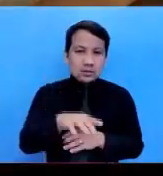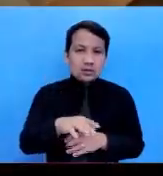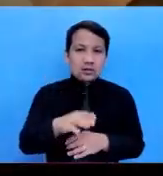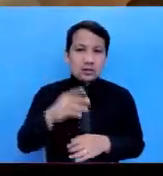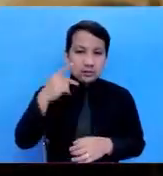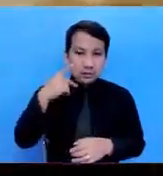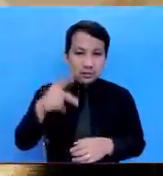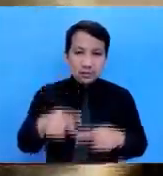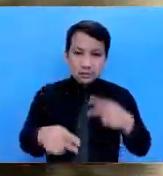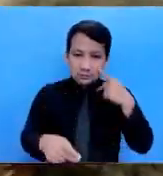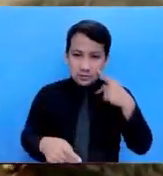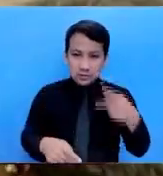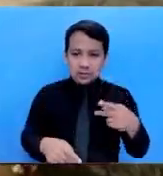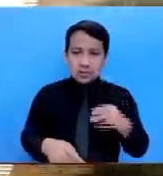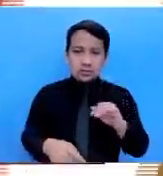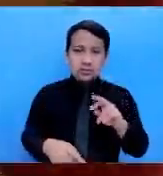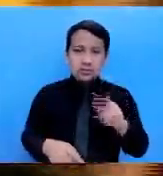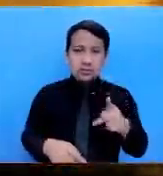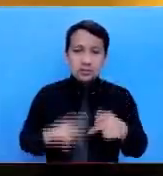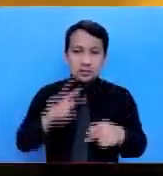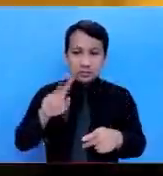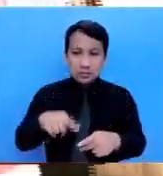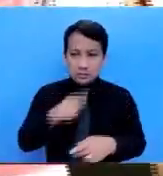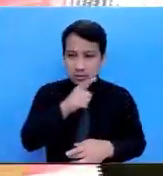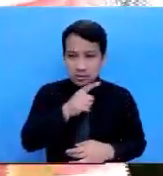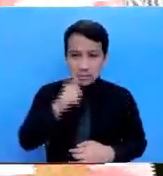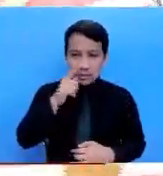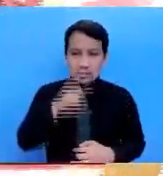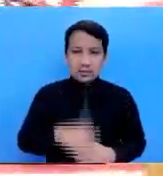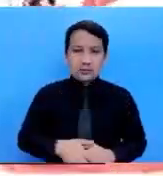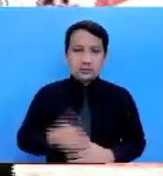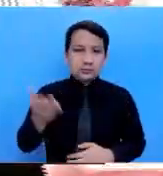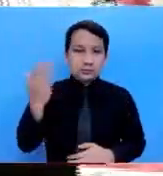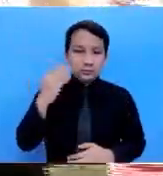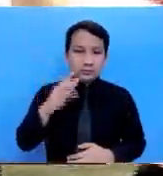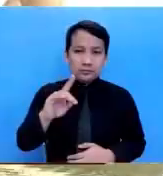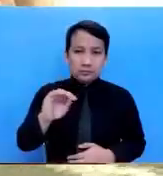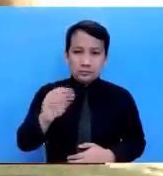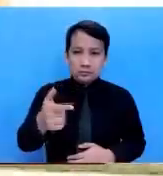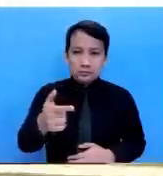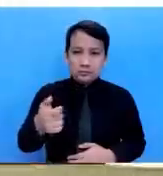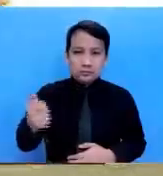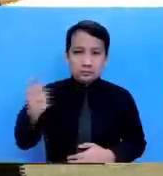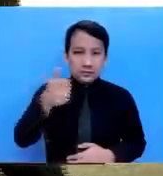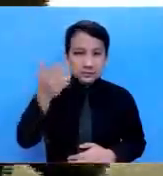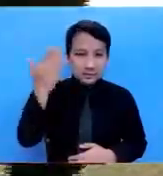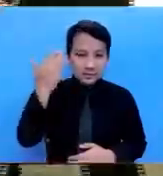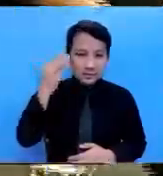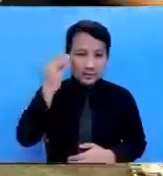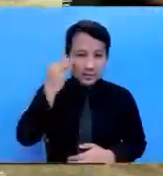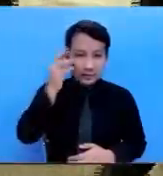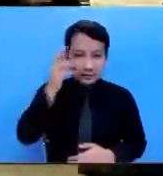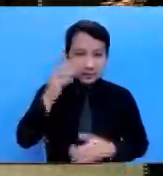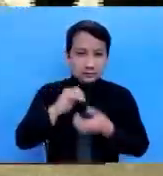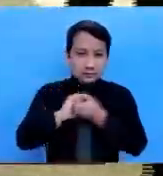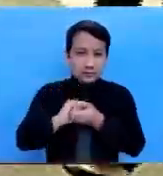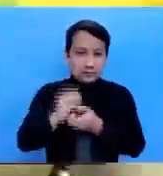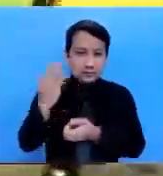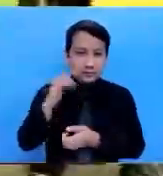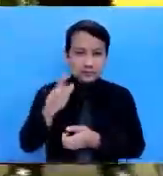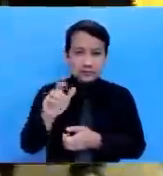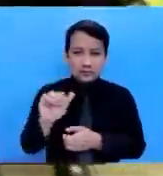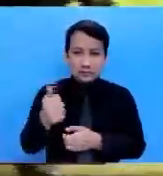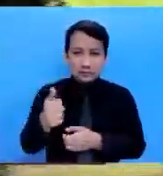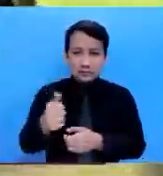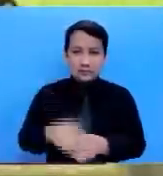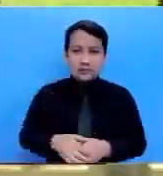Pinky, Vice President Lenny Robredo, former Interior Secretary Mar Rojas, nakatandem ni Noynoy noong 2018 elections,